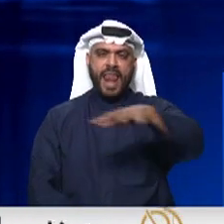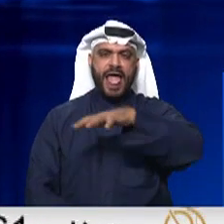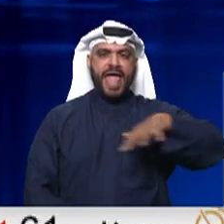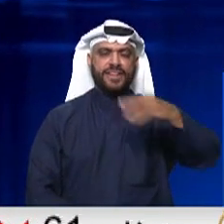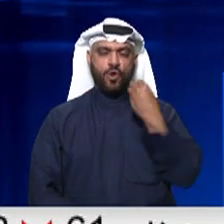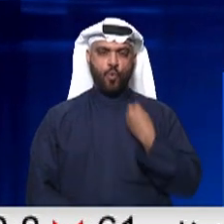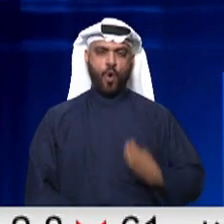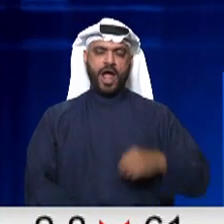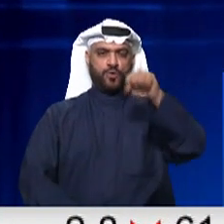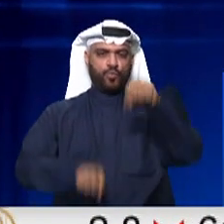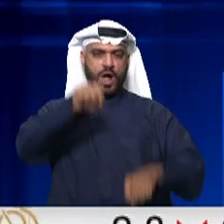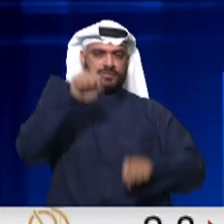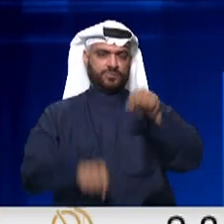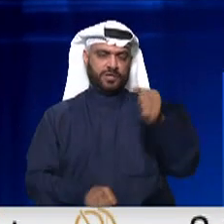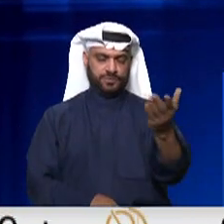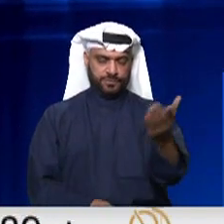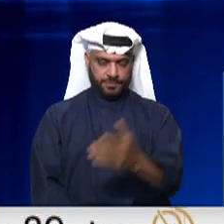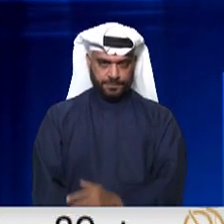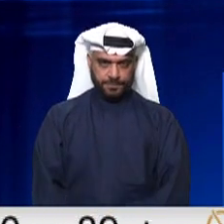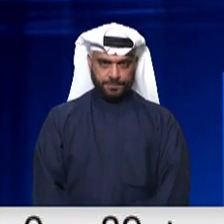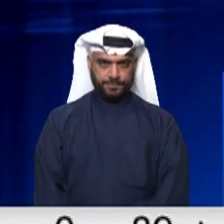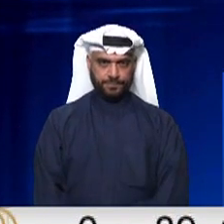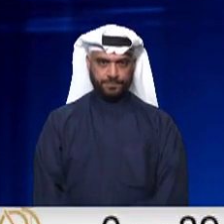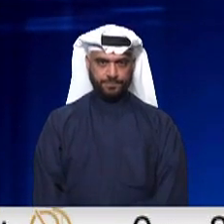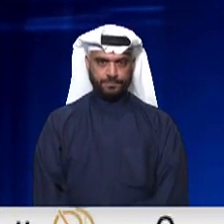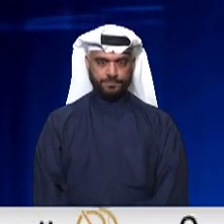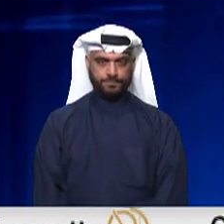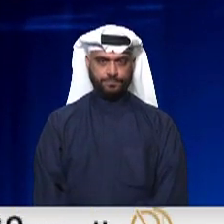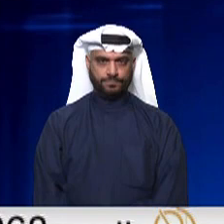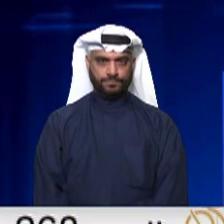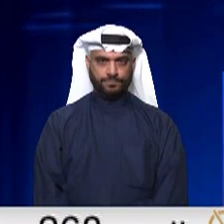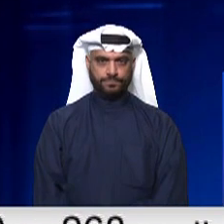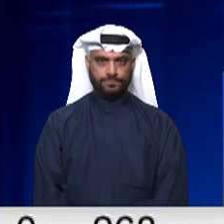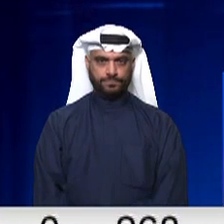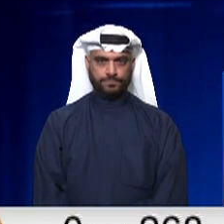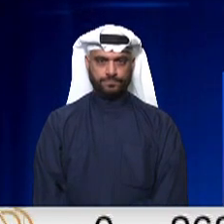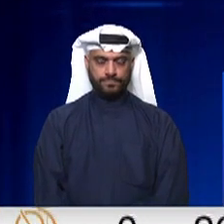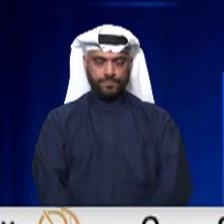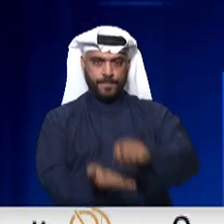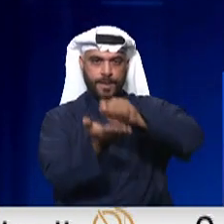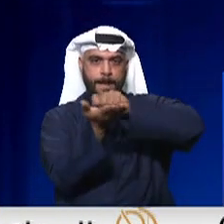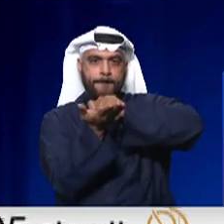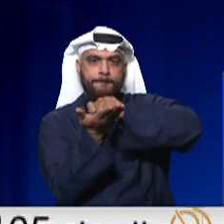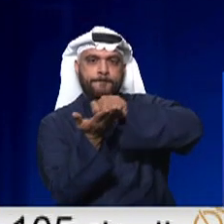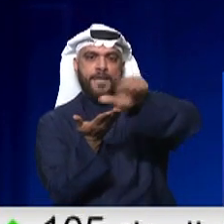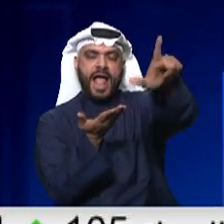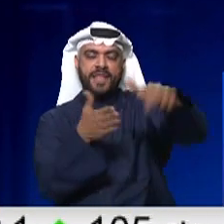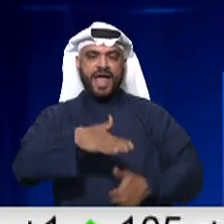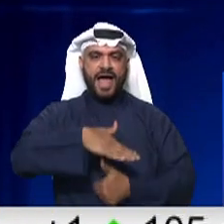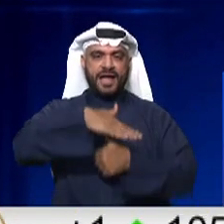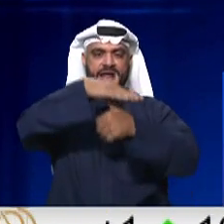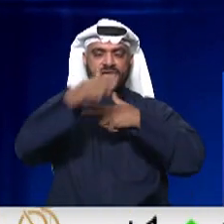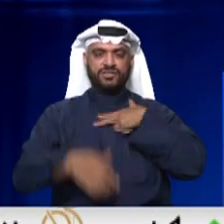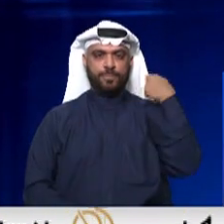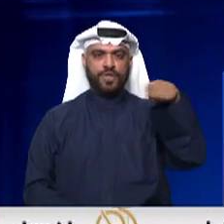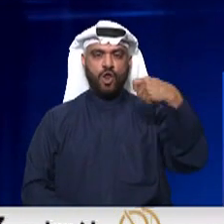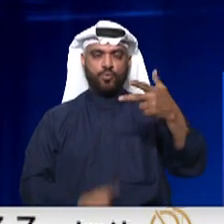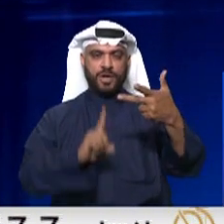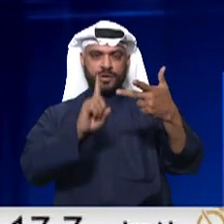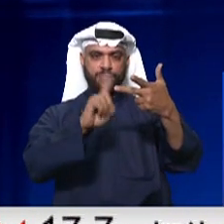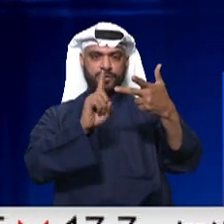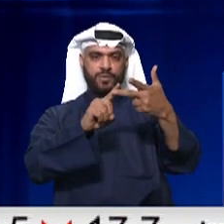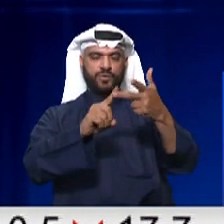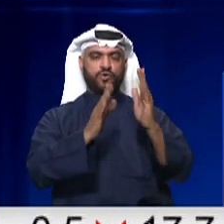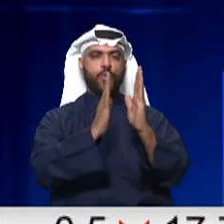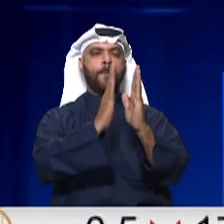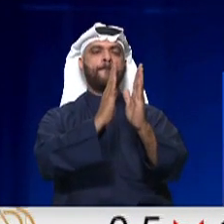وراج لفخامته دوام الصحه والعافيه كما بعث سمو الشيخ احمد نواف الاحمد الصباح رئيس مجلس